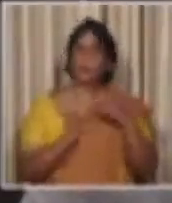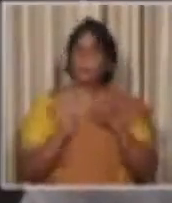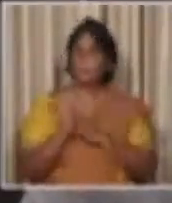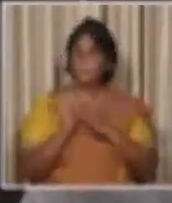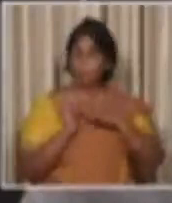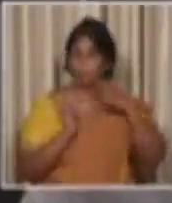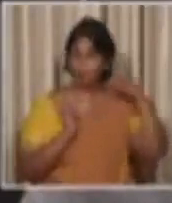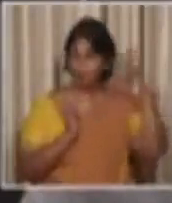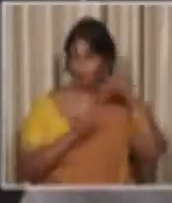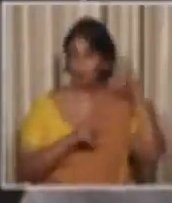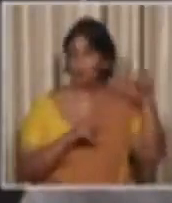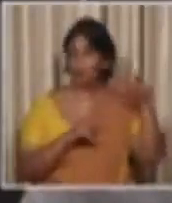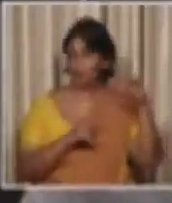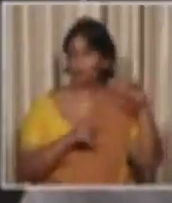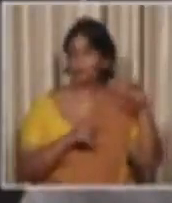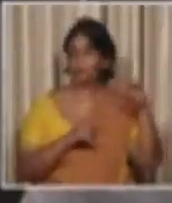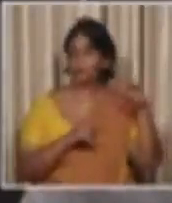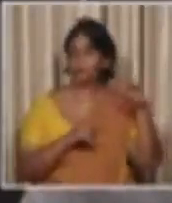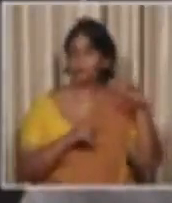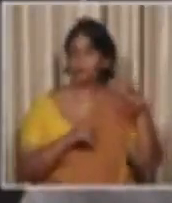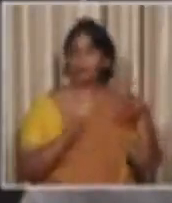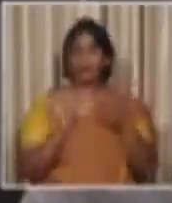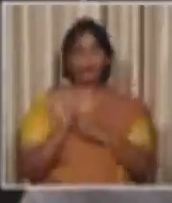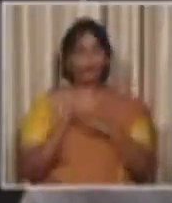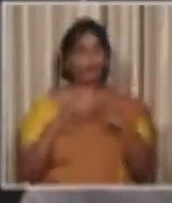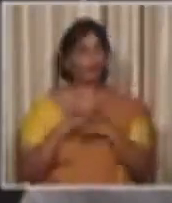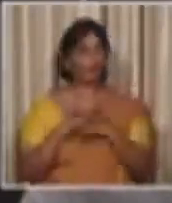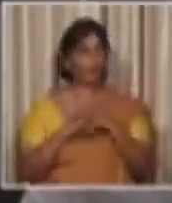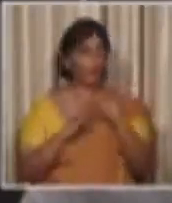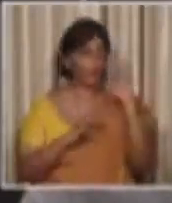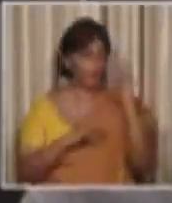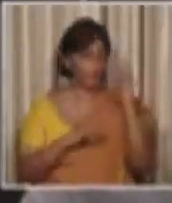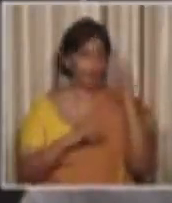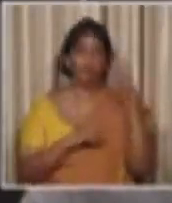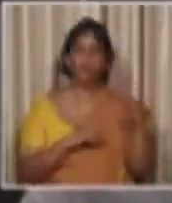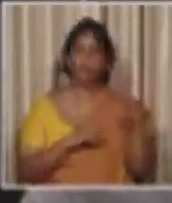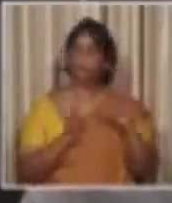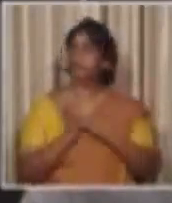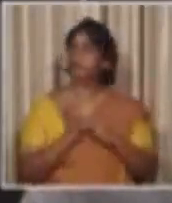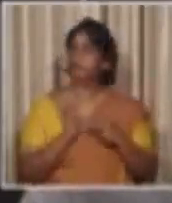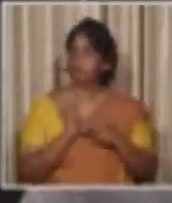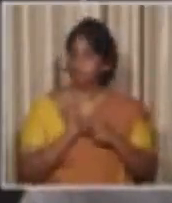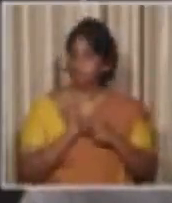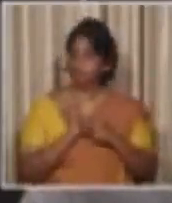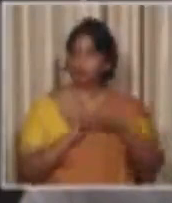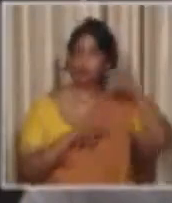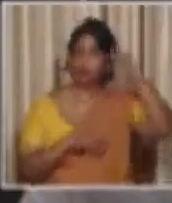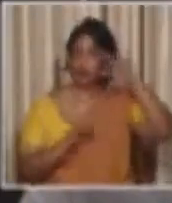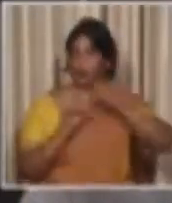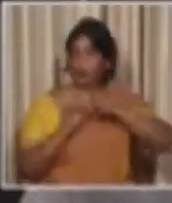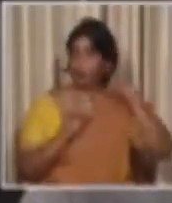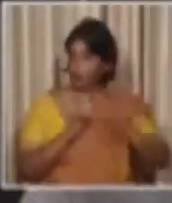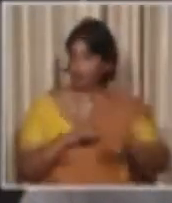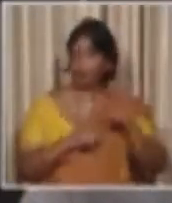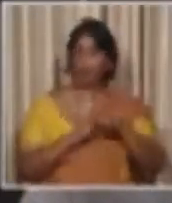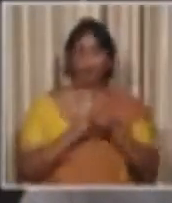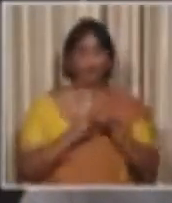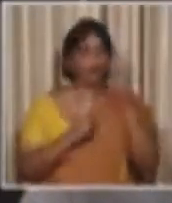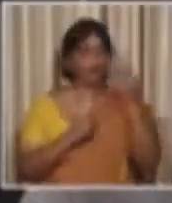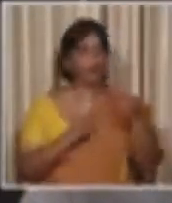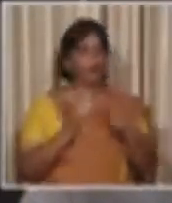මන්නාරම අර්ධද්වීපයේ තියෙන මෙගවට් 50 ව්‍යාපෘතියක් විදුලි බල මණ්ඩලයෙන්ම නිකුත්